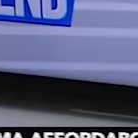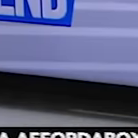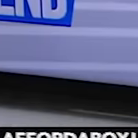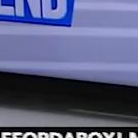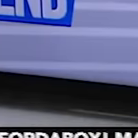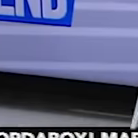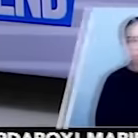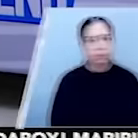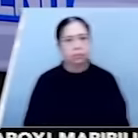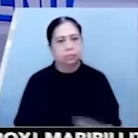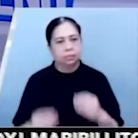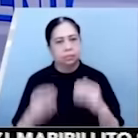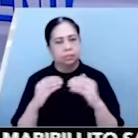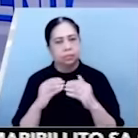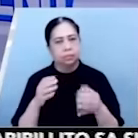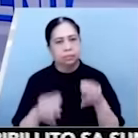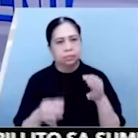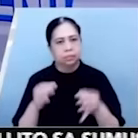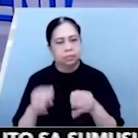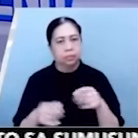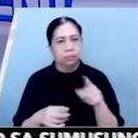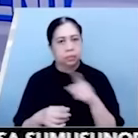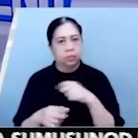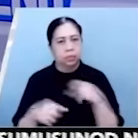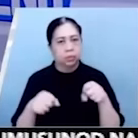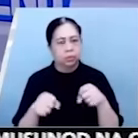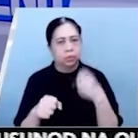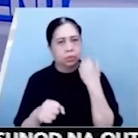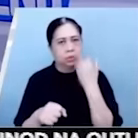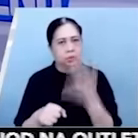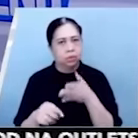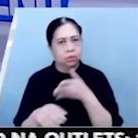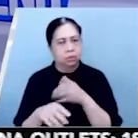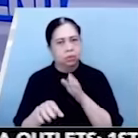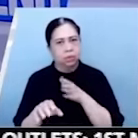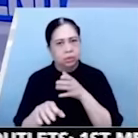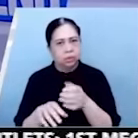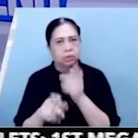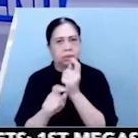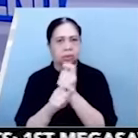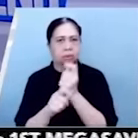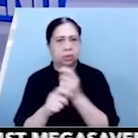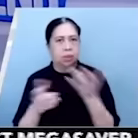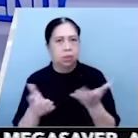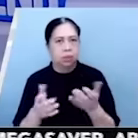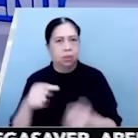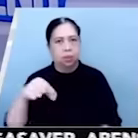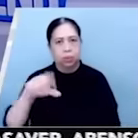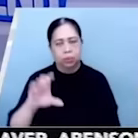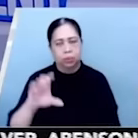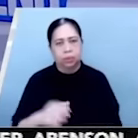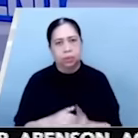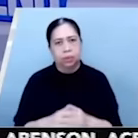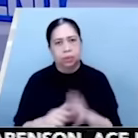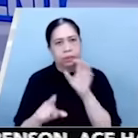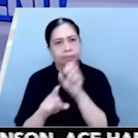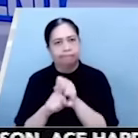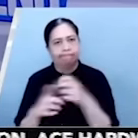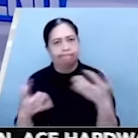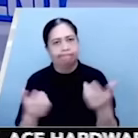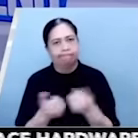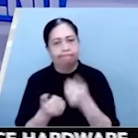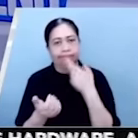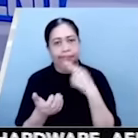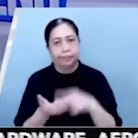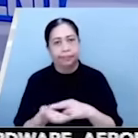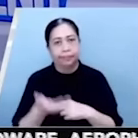Hustisya ang sigaw ng pamilya ng isang rider na nasawi matapos magulungan ang isang truck sa Quezon City. Ang nahuli kang na disgrasya, tinutukan